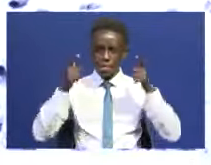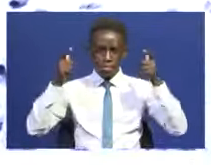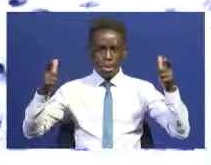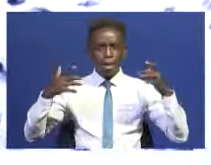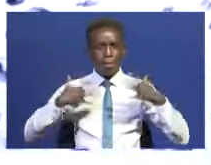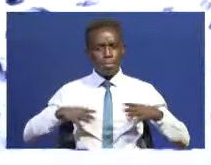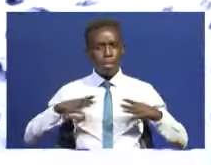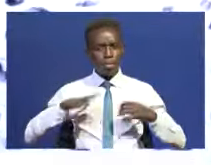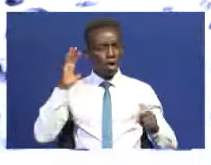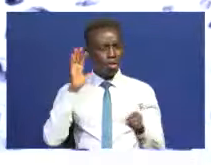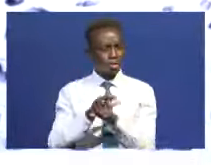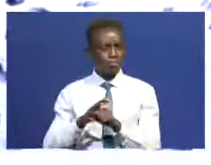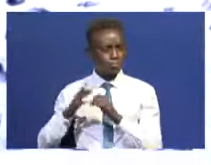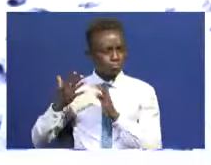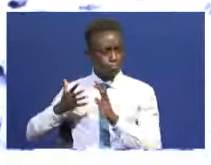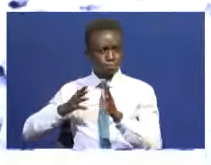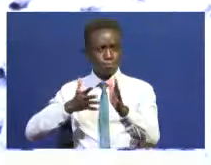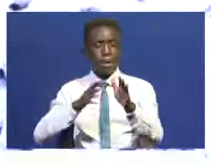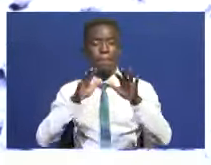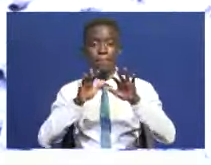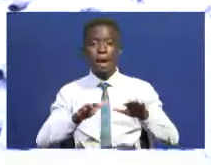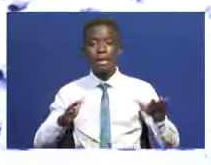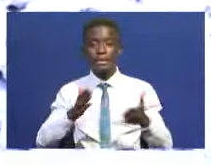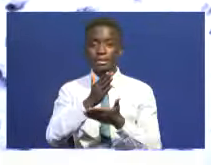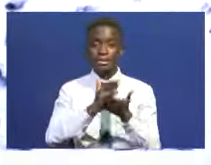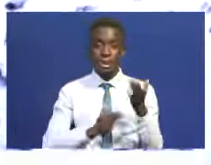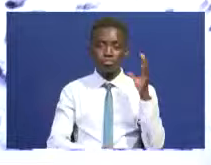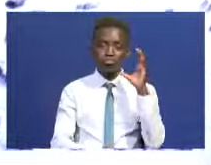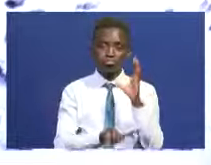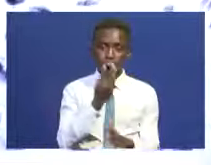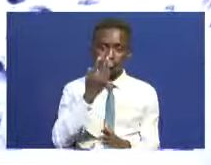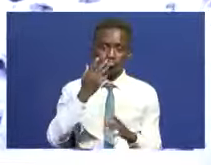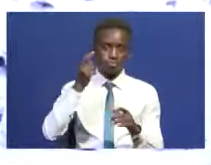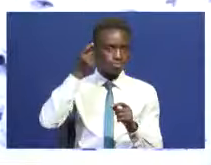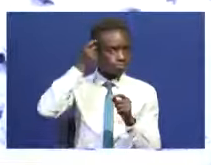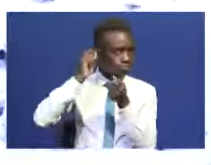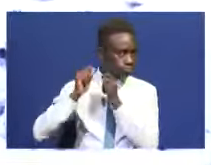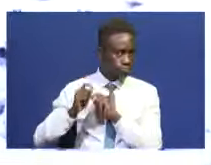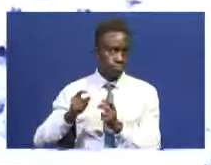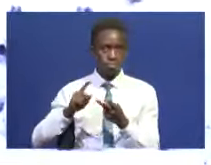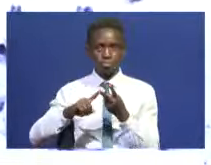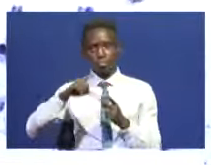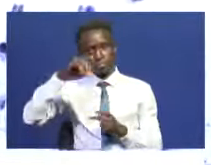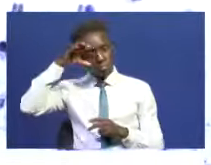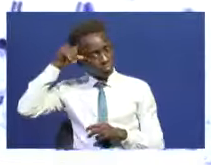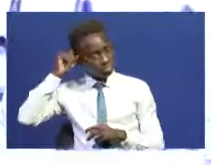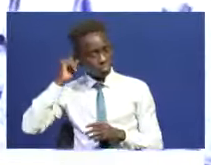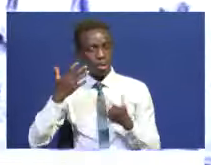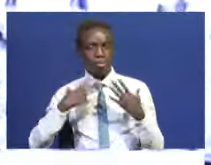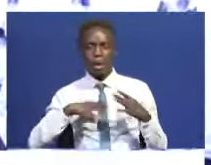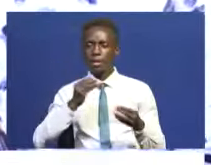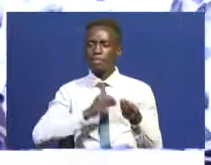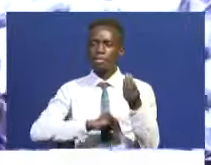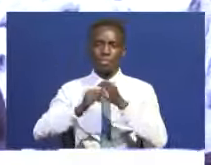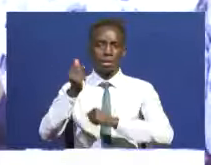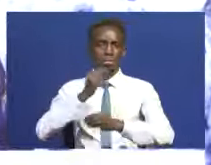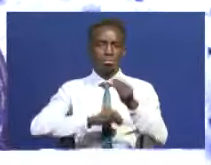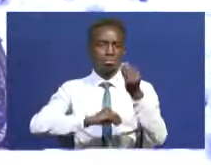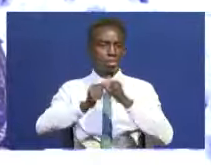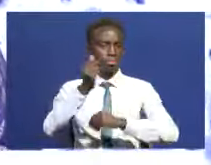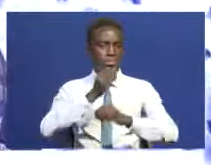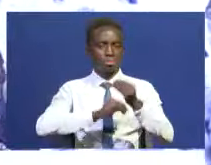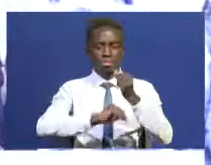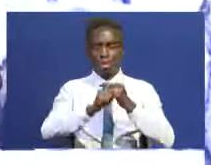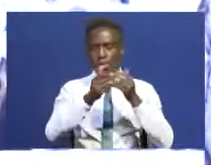soko na wengine watakuwa na masaluni wengine watakuwa na kinyosi huko na wauzie bidhaa zao hapo. Kwa hivyo nataka kusema